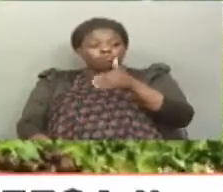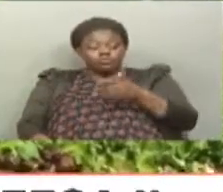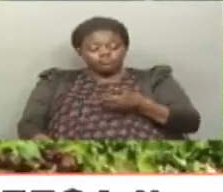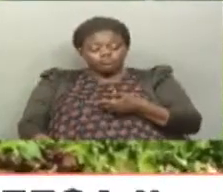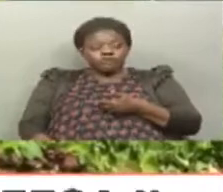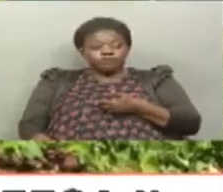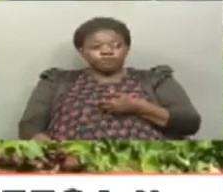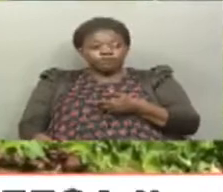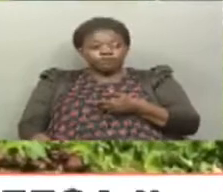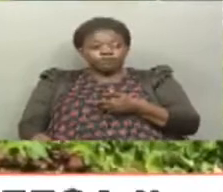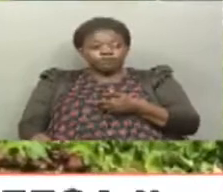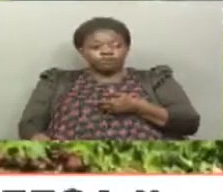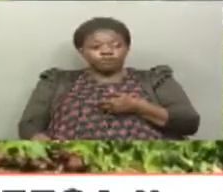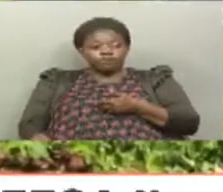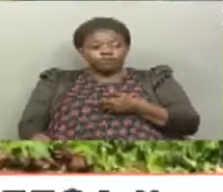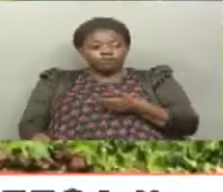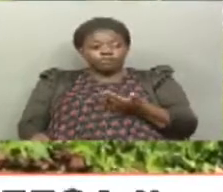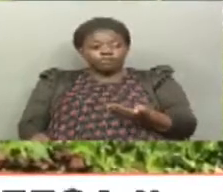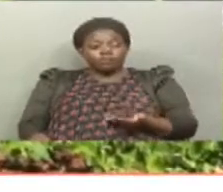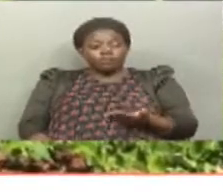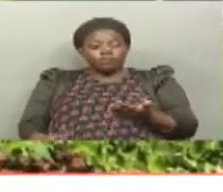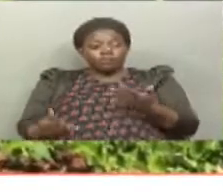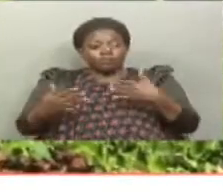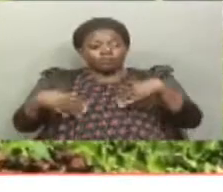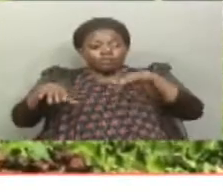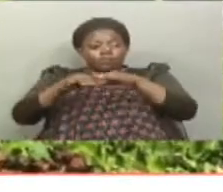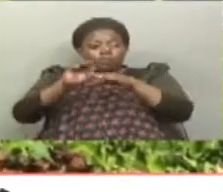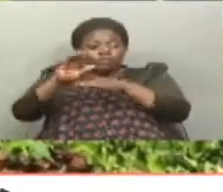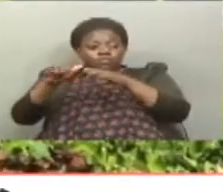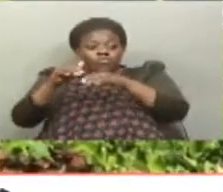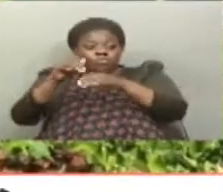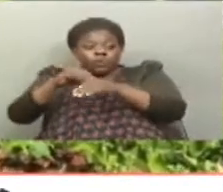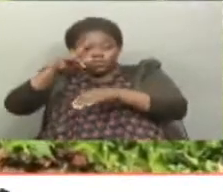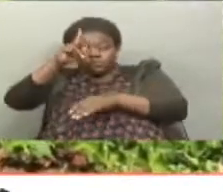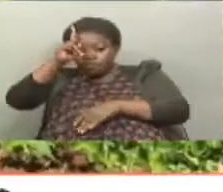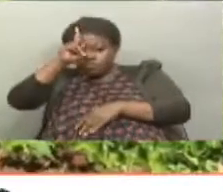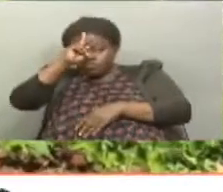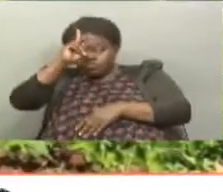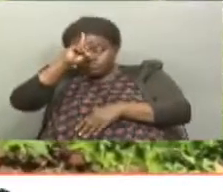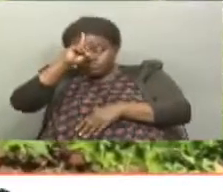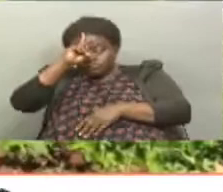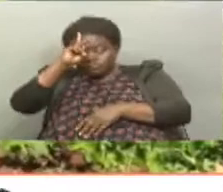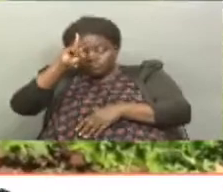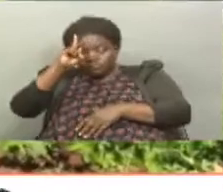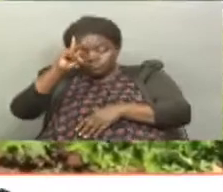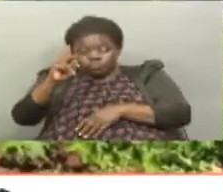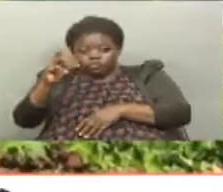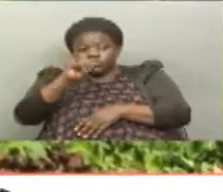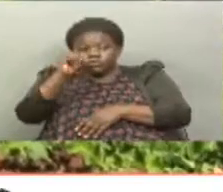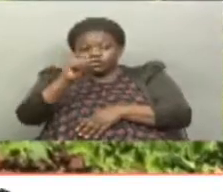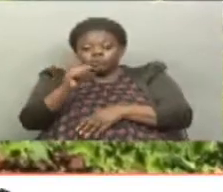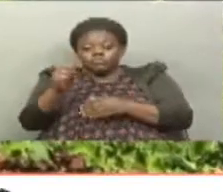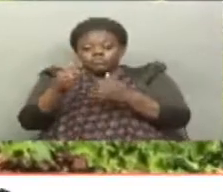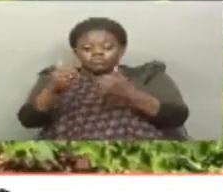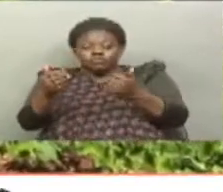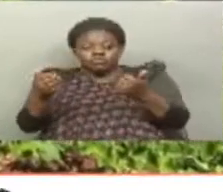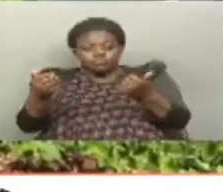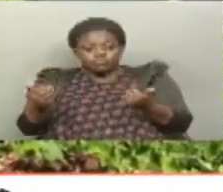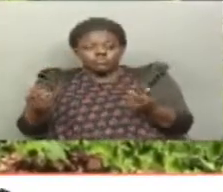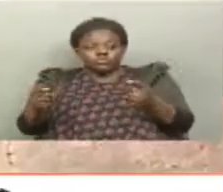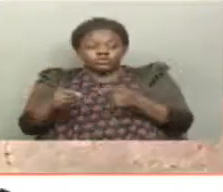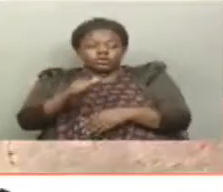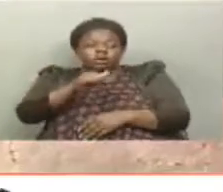Namwandu abadde ntabaganya waffe ffenna ku kyalo kuno Iranga jajja wabana ati nga